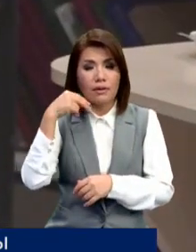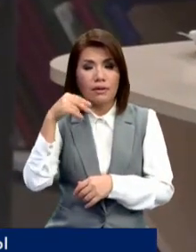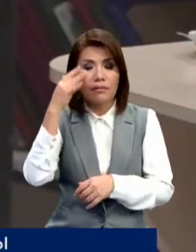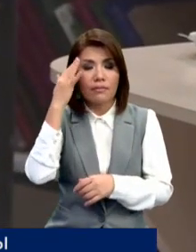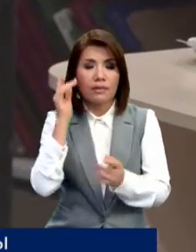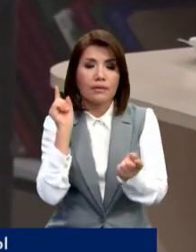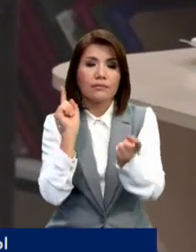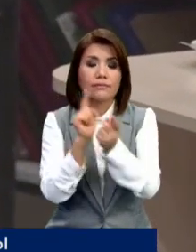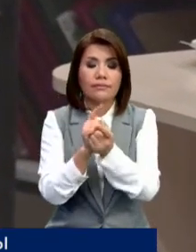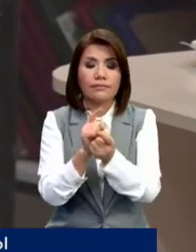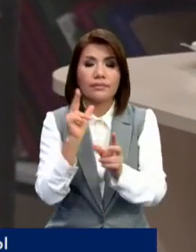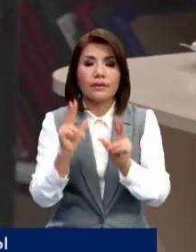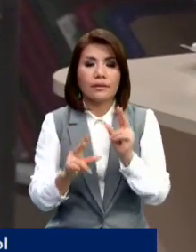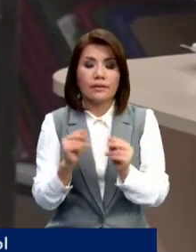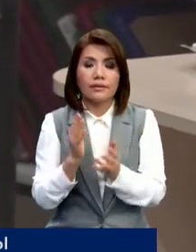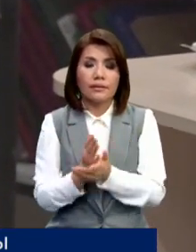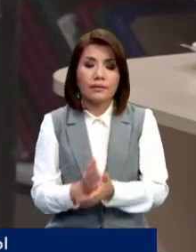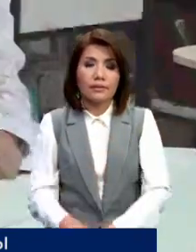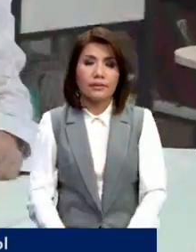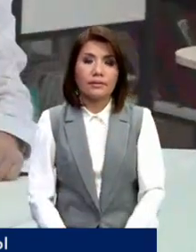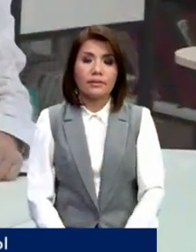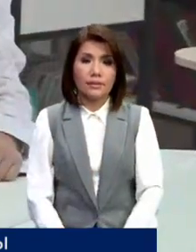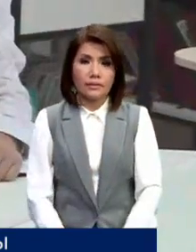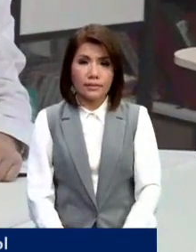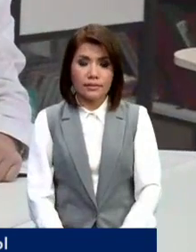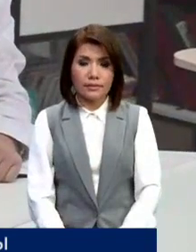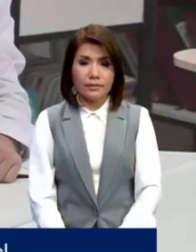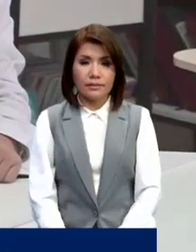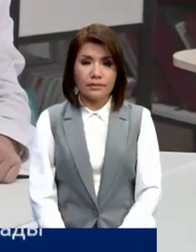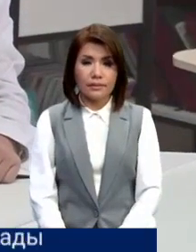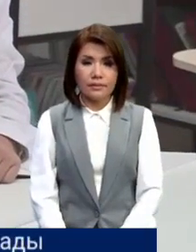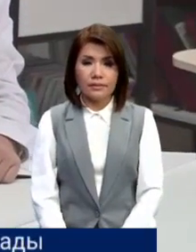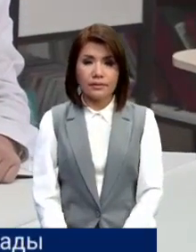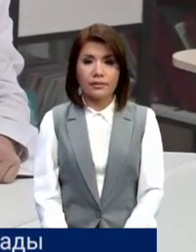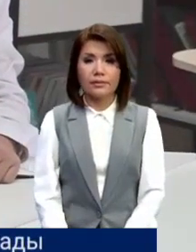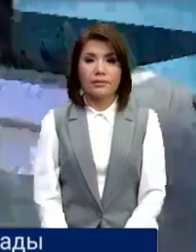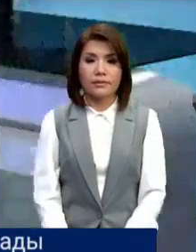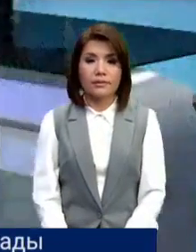қалайтындарын да жасырмады. Маңғыстаудан Тойгүл Нұржанқызы, Мұхаммед Жаткам, Атамекен Бизнес.